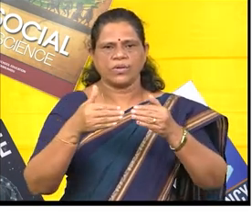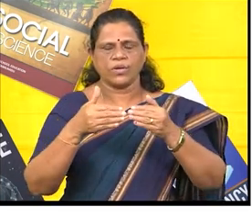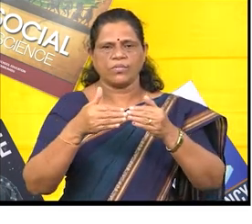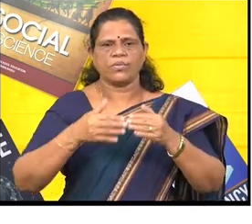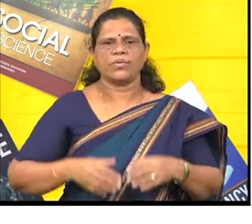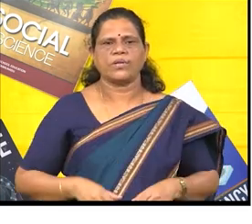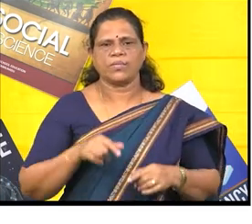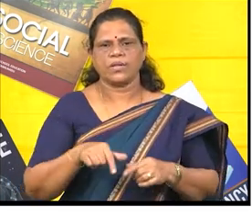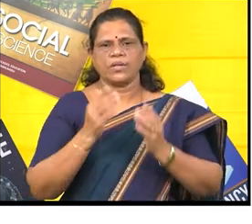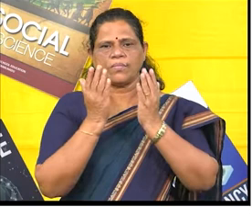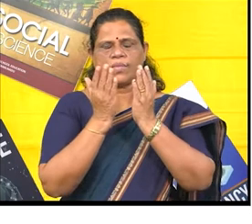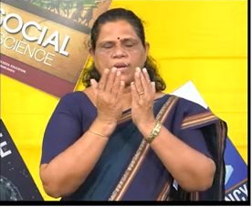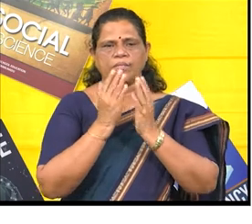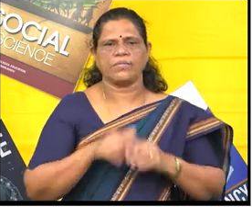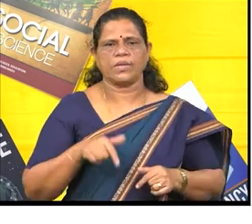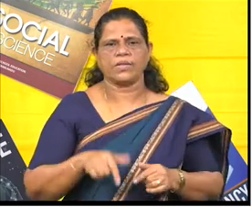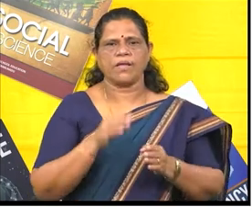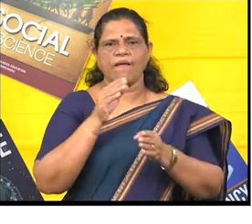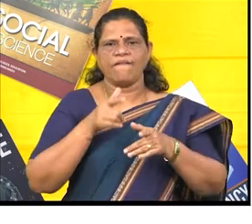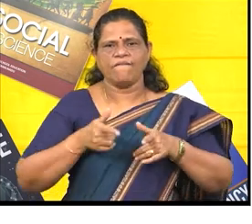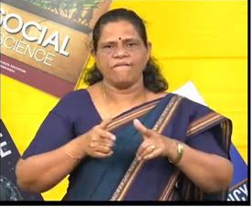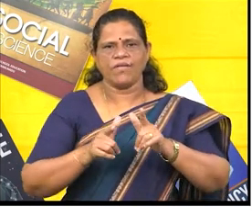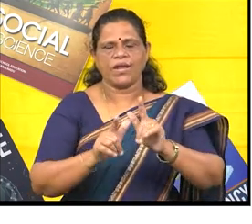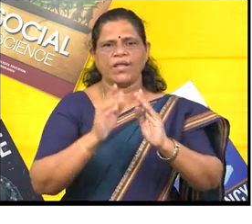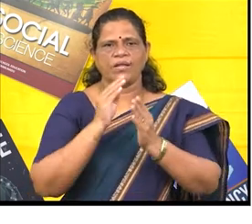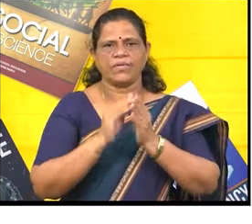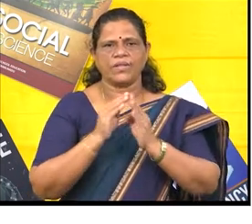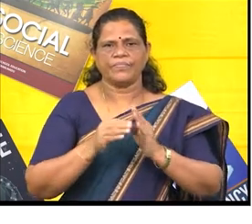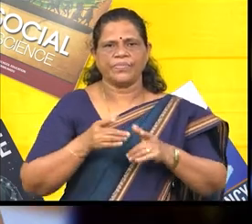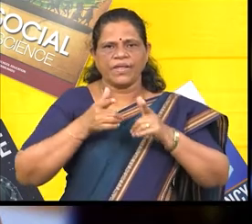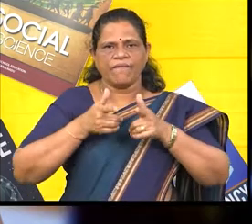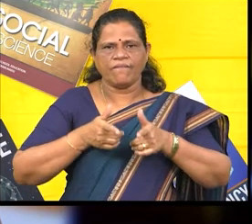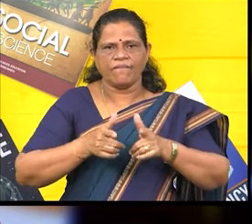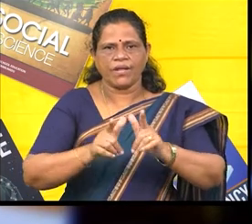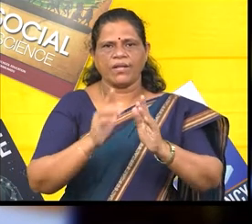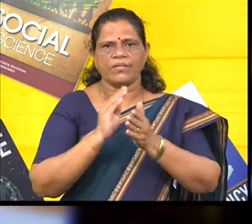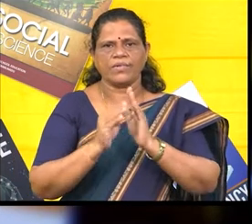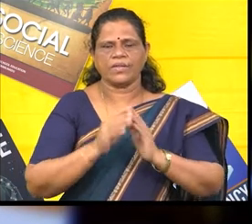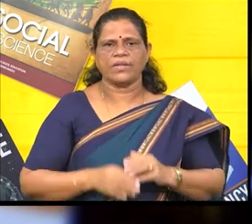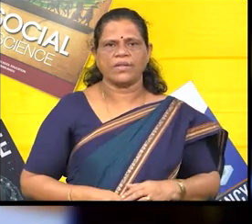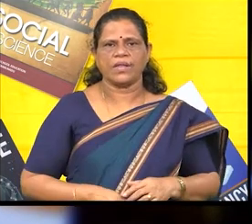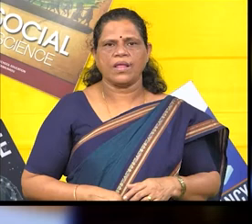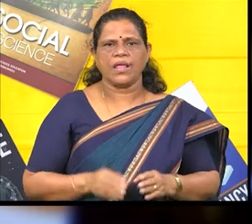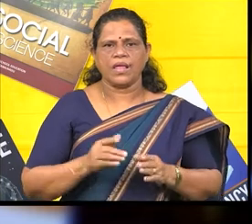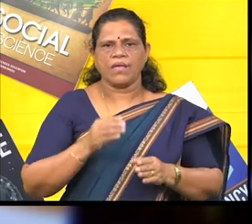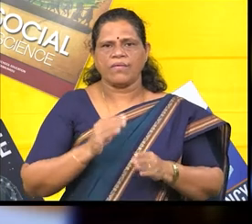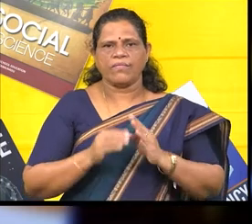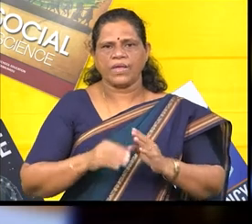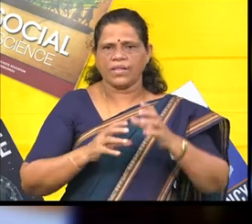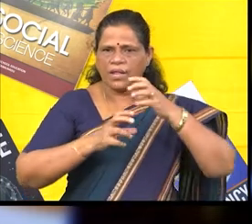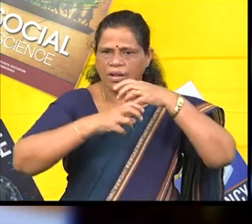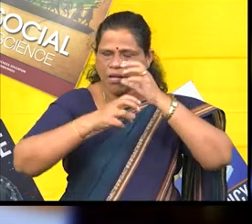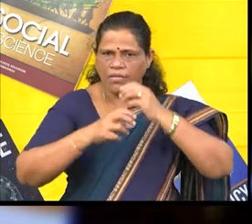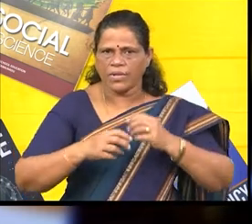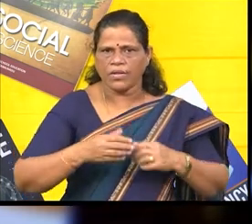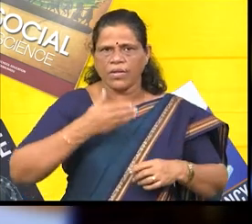தொடர்பு படுத்தக்கூடிய ஒரு பாடப்பிரிவு தான் இந்த வேளாண் வேதியியல் சொல்லுவோம். வேளாண் வேதியியலில் வேதியியல்